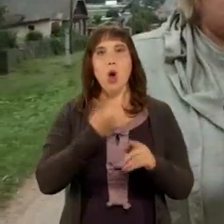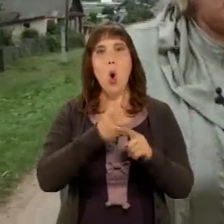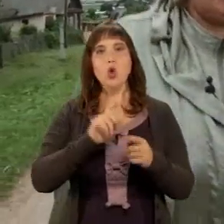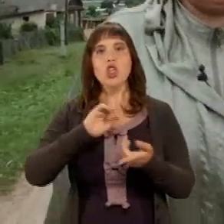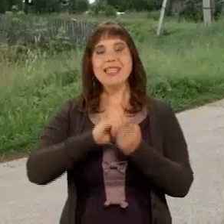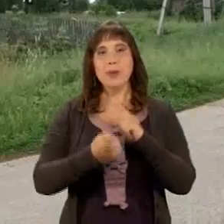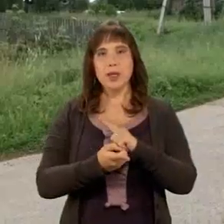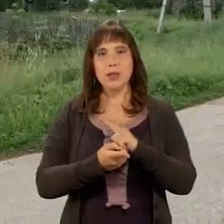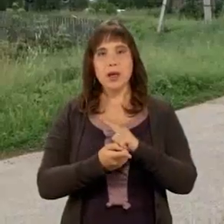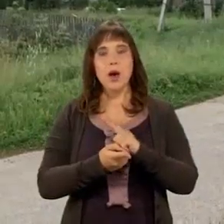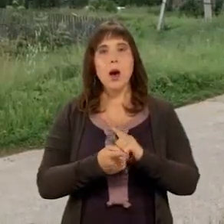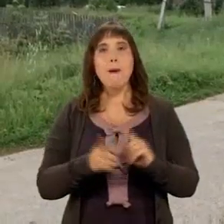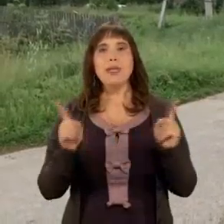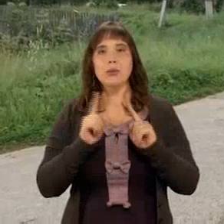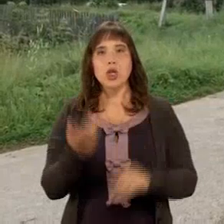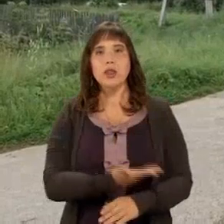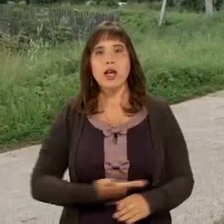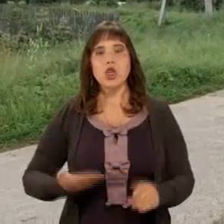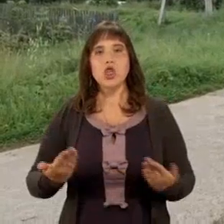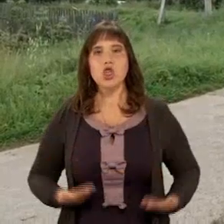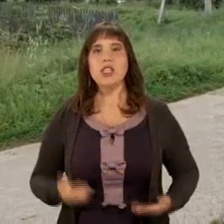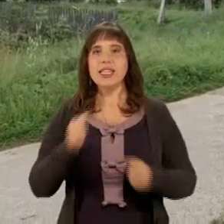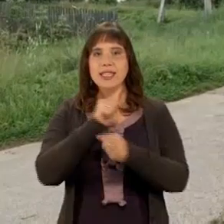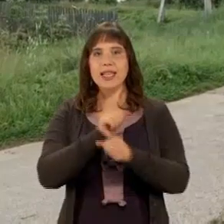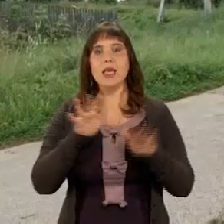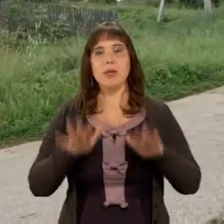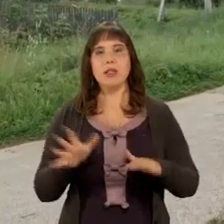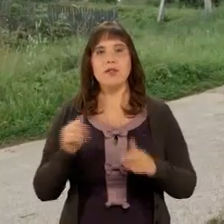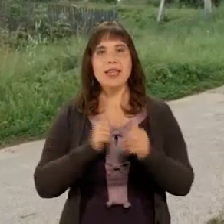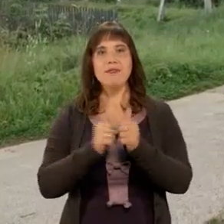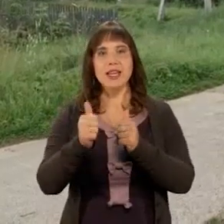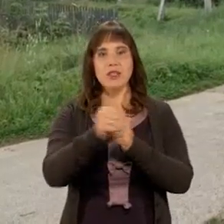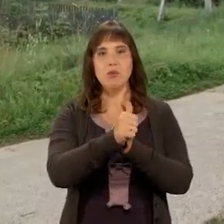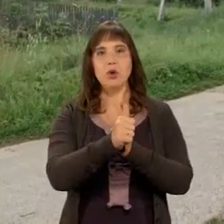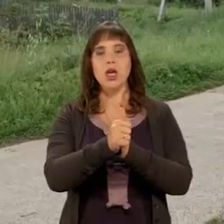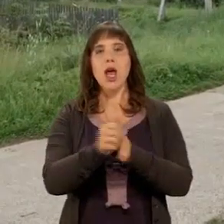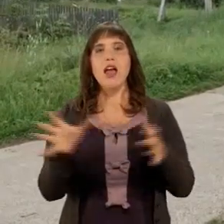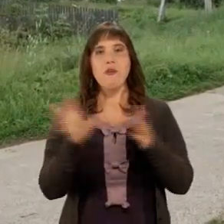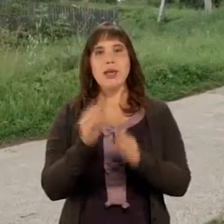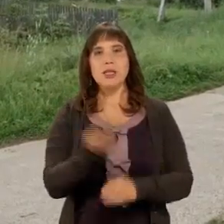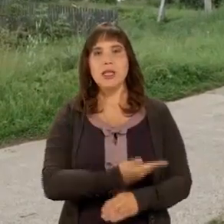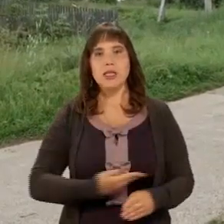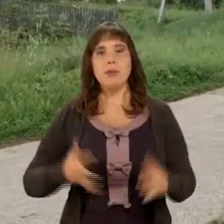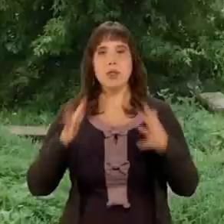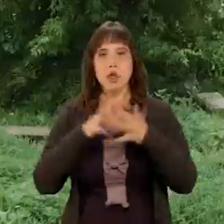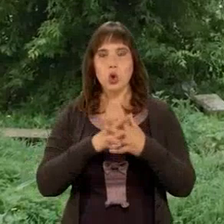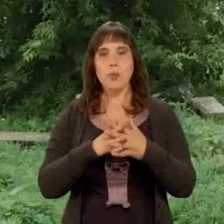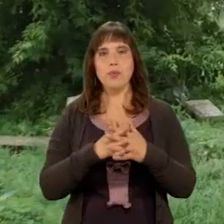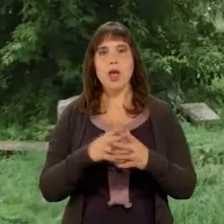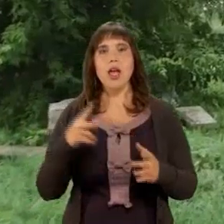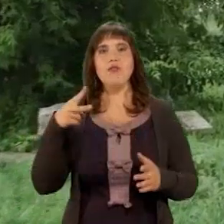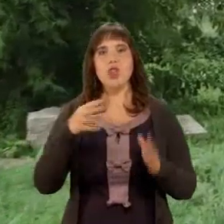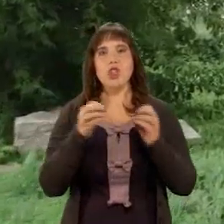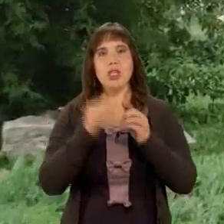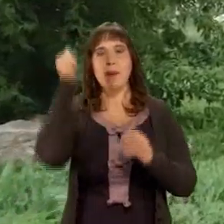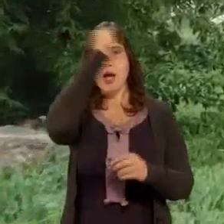очень изменилось, потому что наша жизнь не стоит на месте, мы все двигаемся вперед. Вместе с нами наше село вперед движется. В